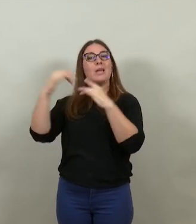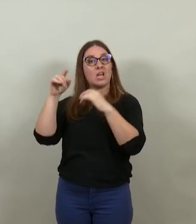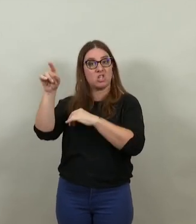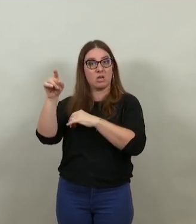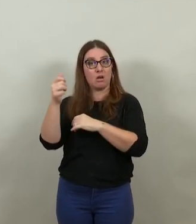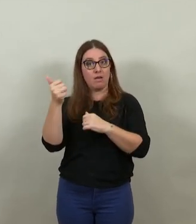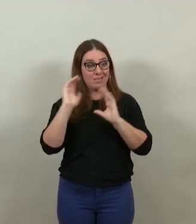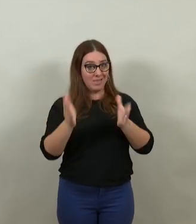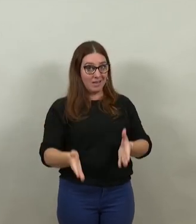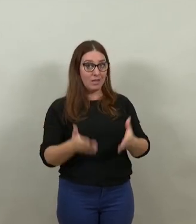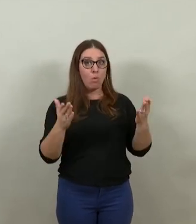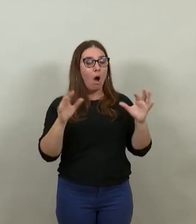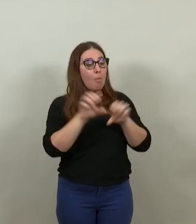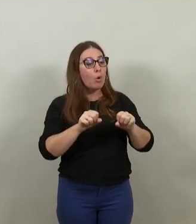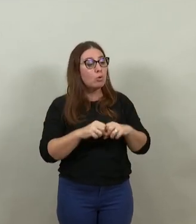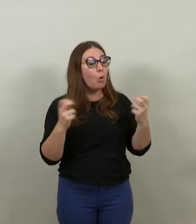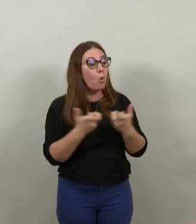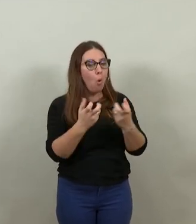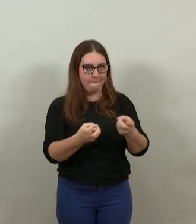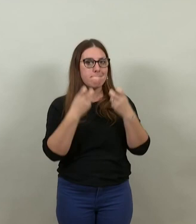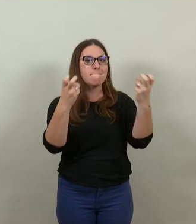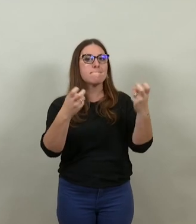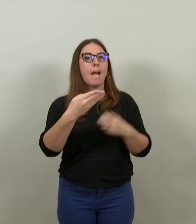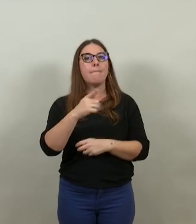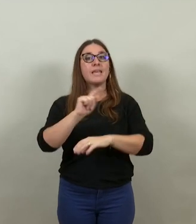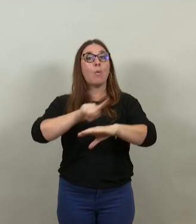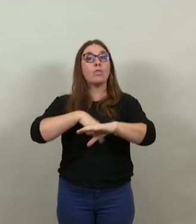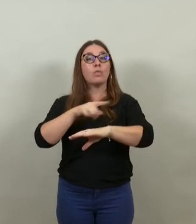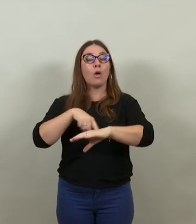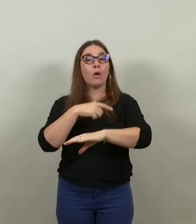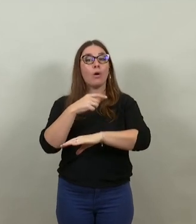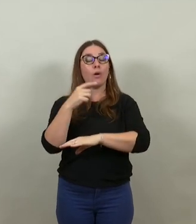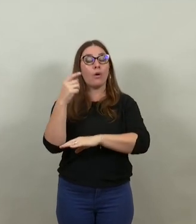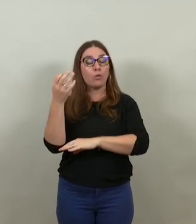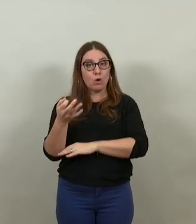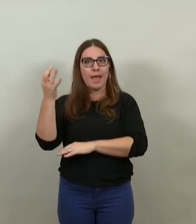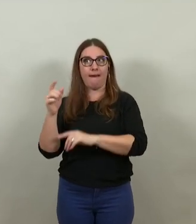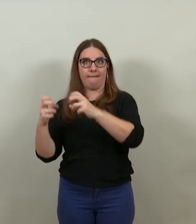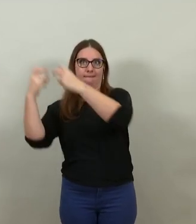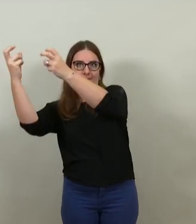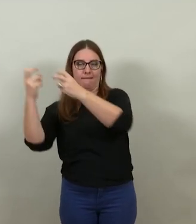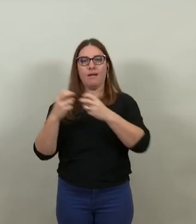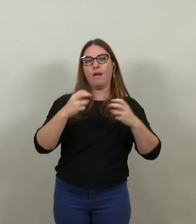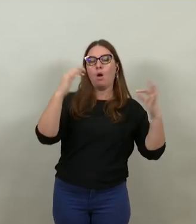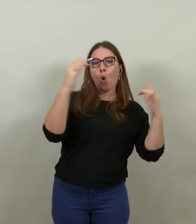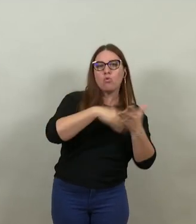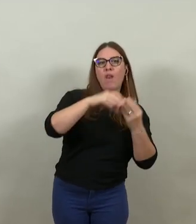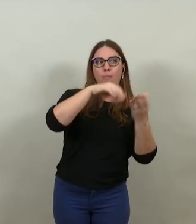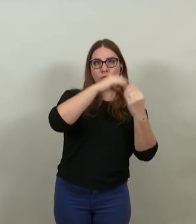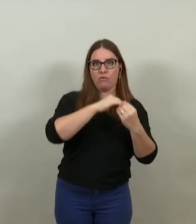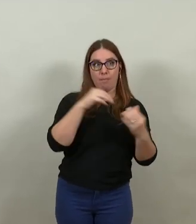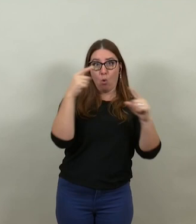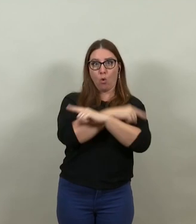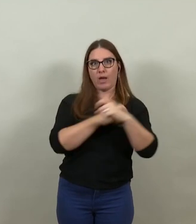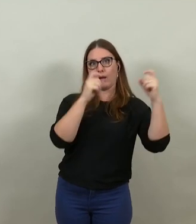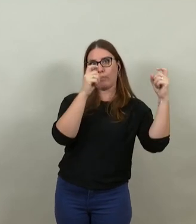significativement le coût de production du mégawur nucléaire alors que celui du des énergies renouvelables ne cesse de baisser pour